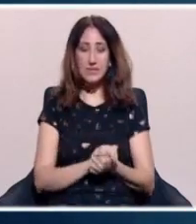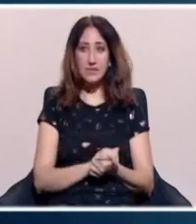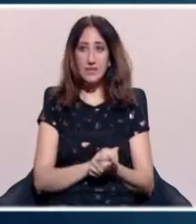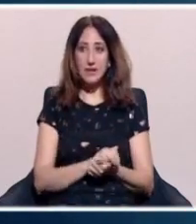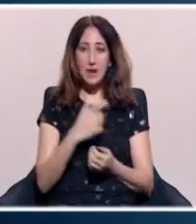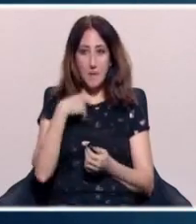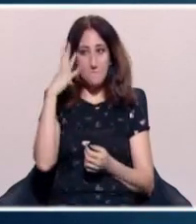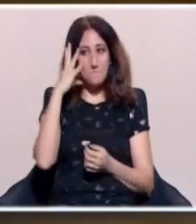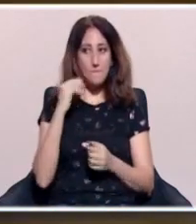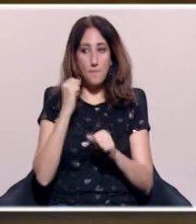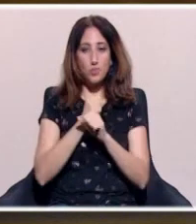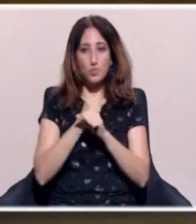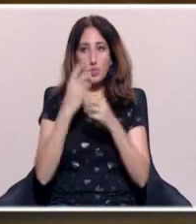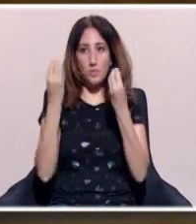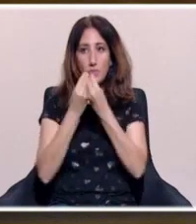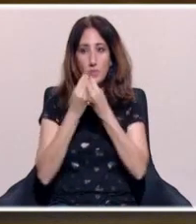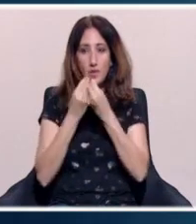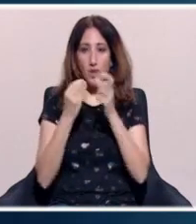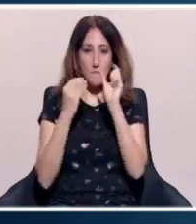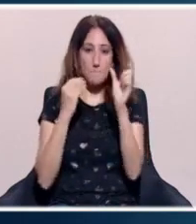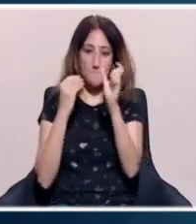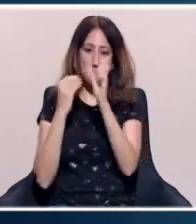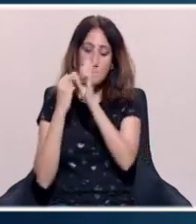وانا سعيد بشغله. ايه المهام المشاهد اللي كانت بينك وبينه؟